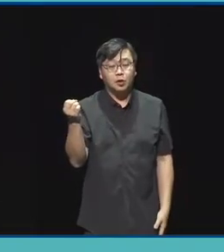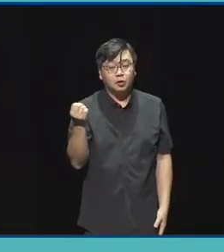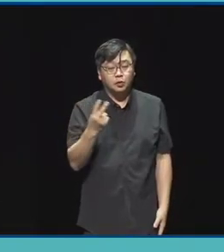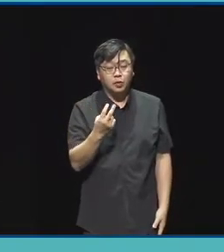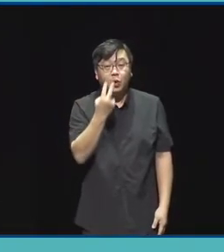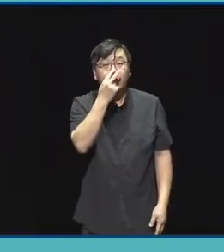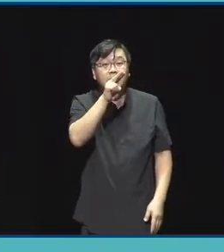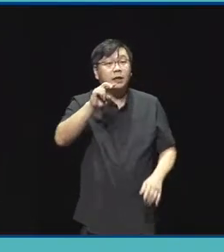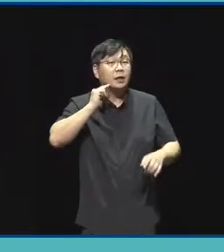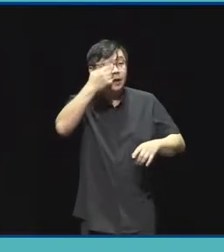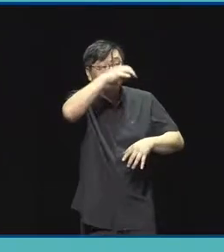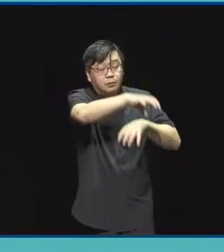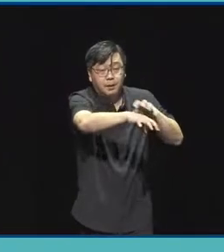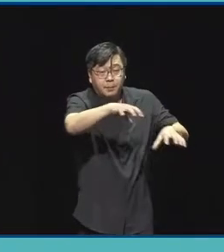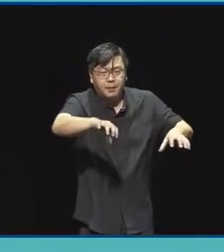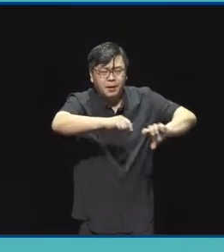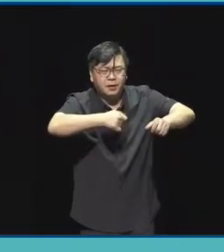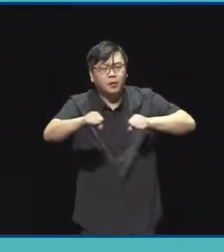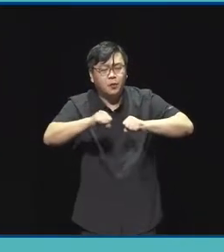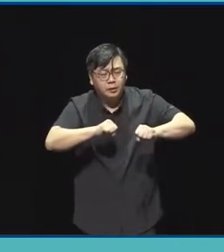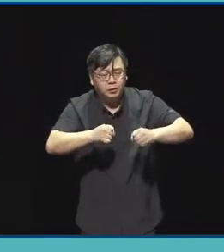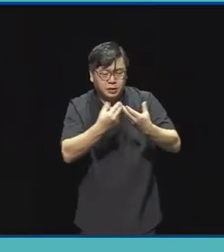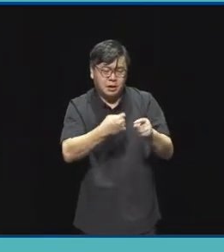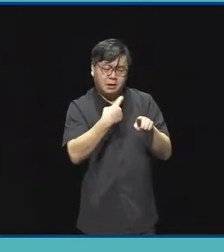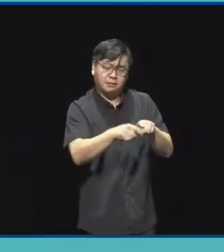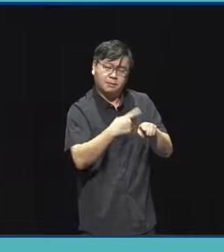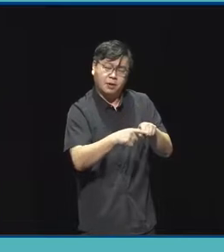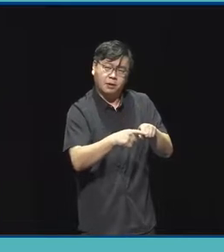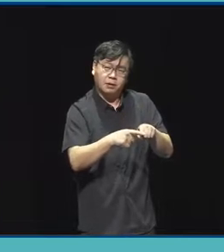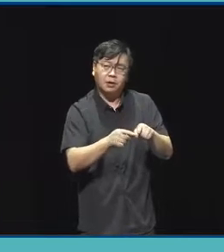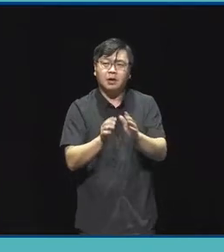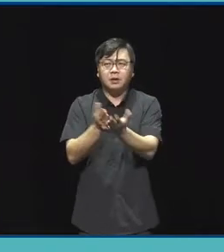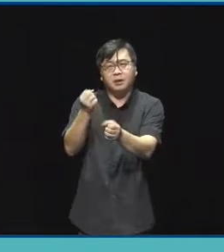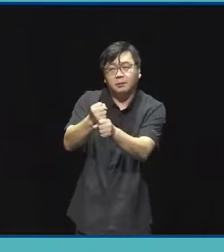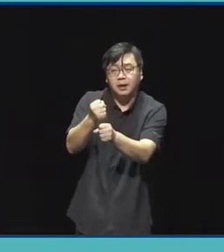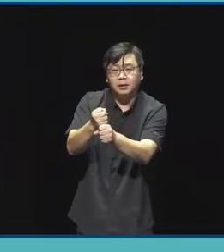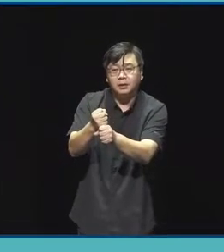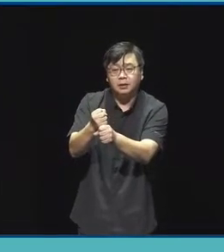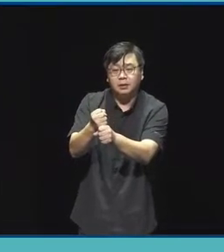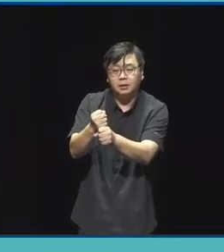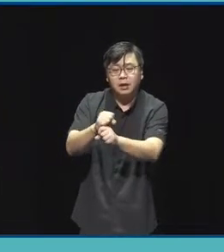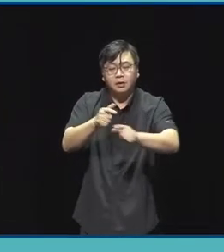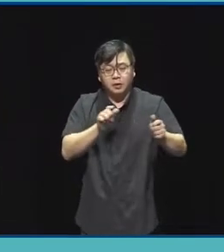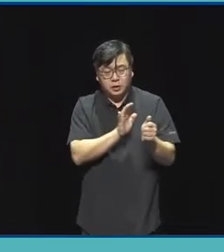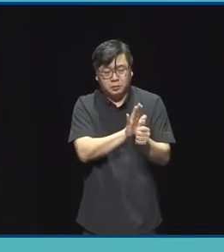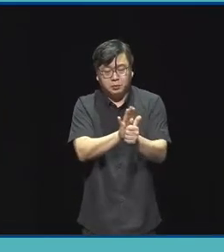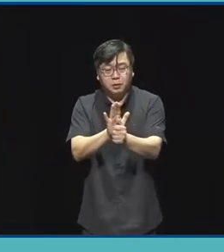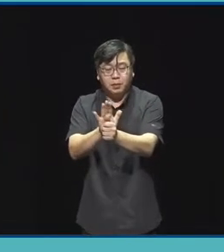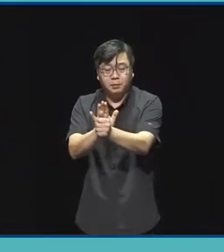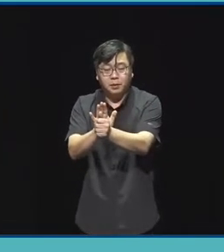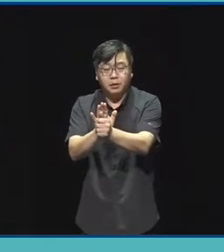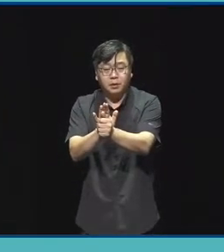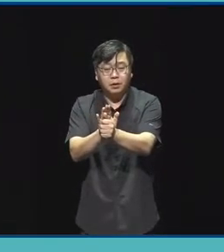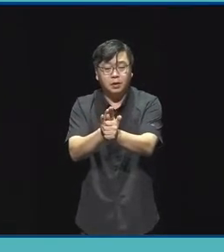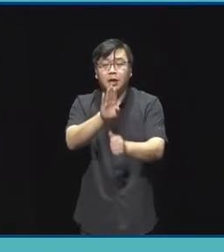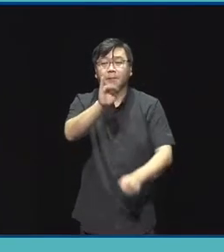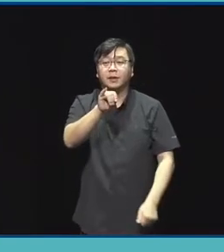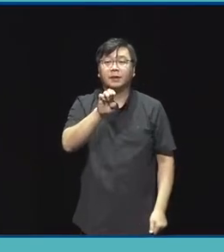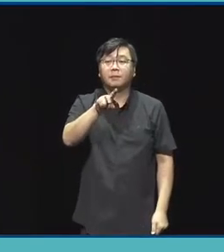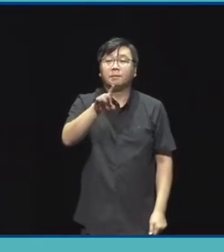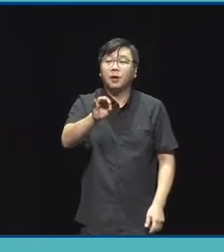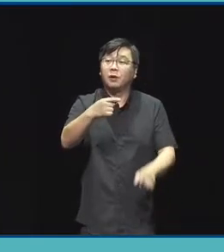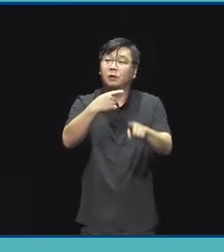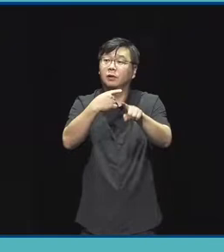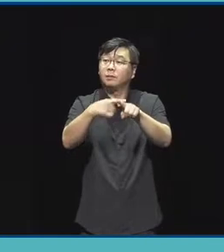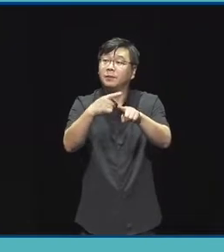예술적 활동에 대해서 비평 활동들 또는 책을 발견하시거나 이런 활동들을 지원하는 비평가 지원까지